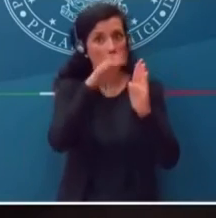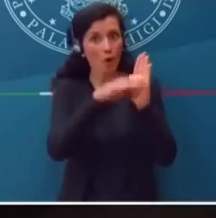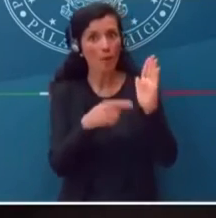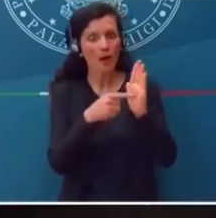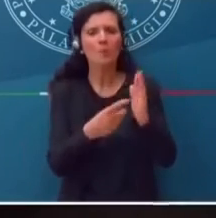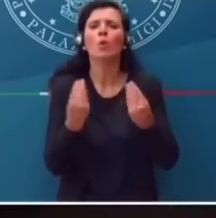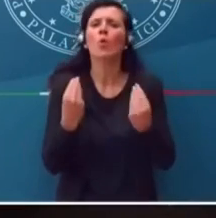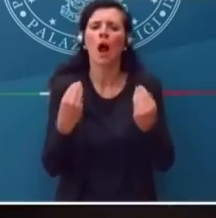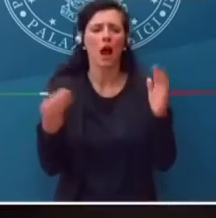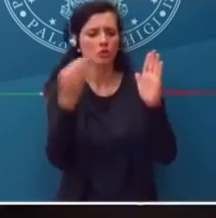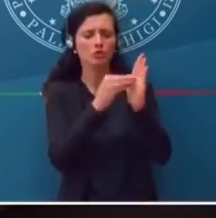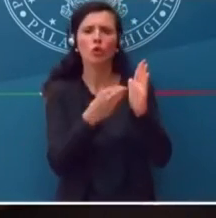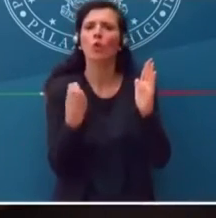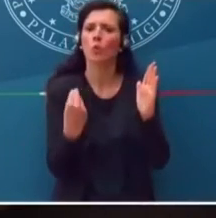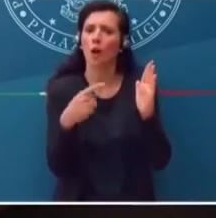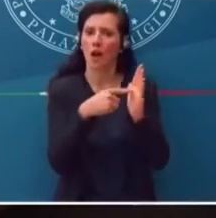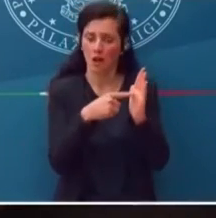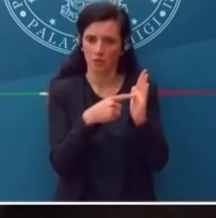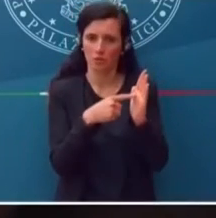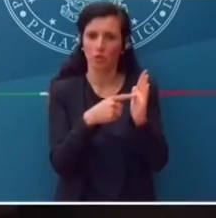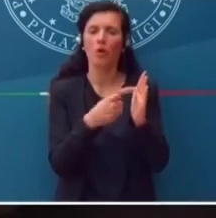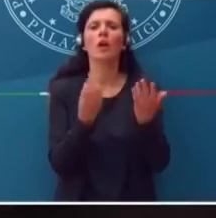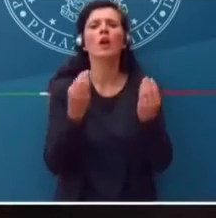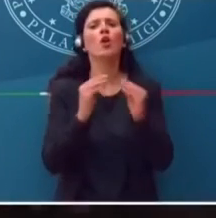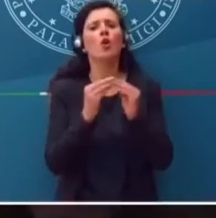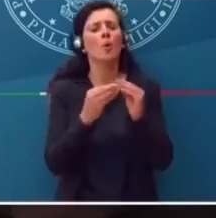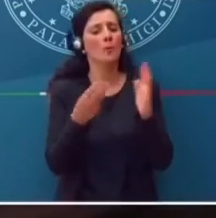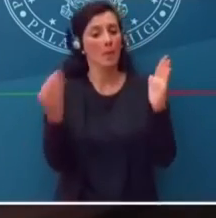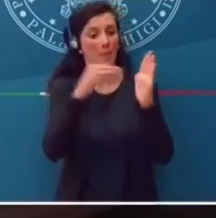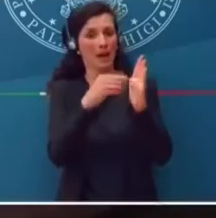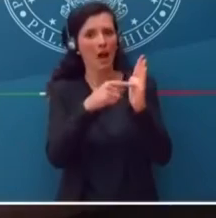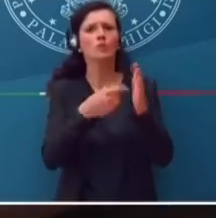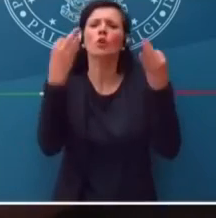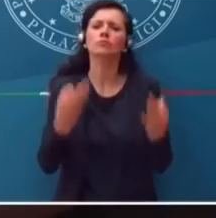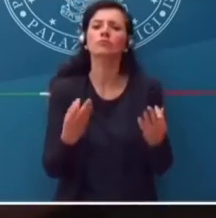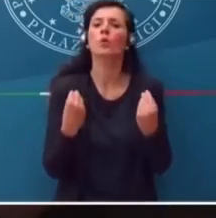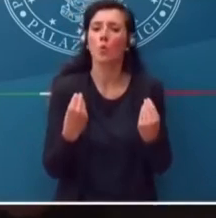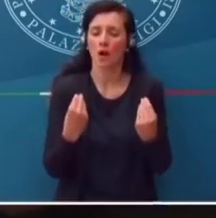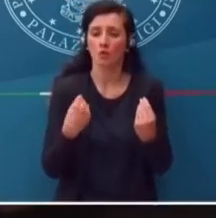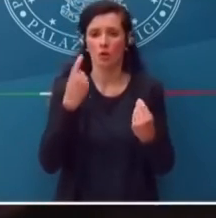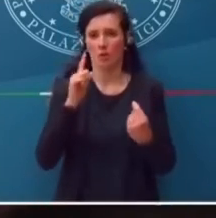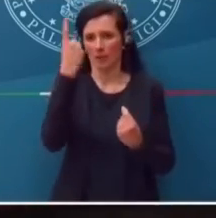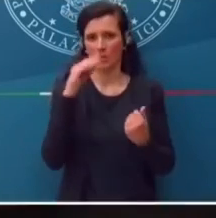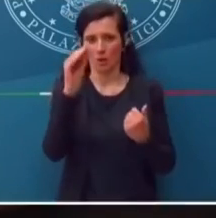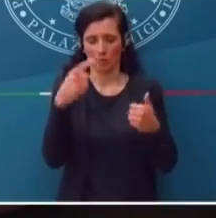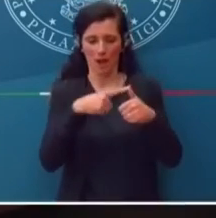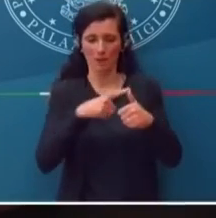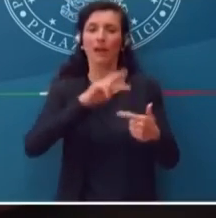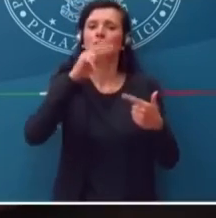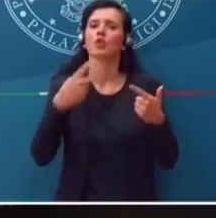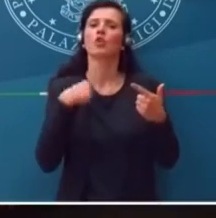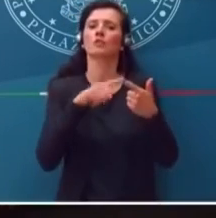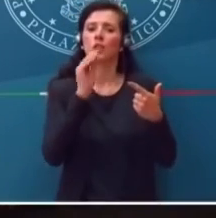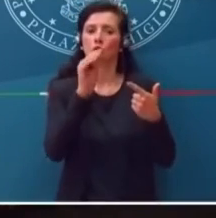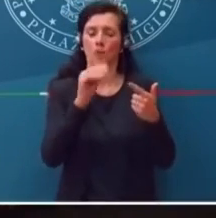inserito e come sarà, come dire, prescrittivo questo parametro? Questa è la prima domanda. La seconda, ci